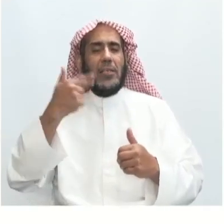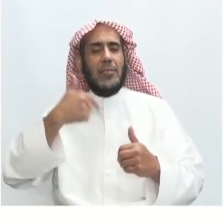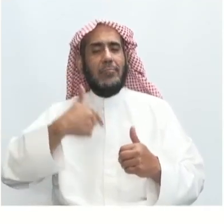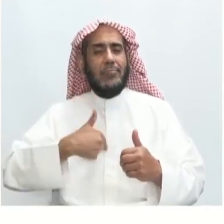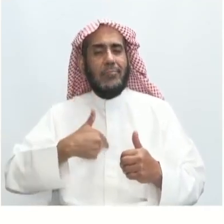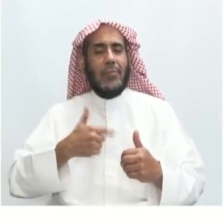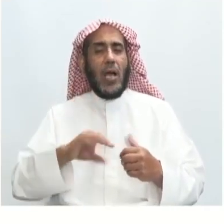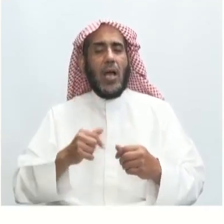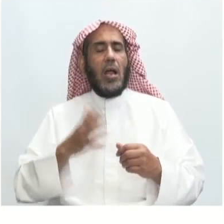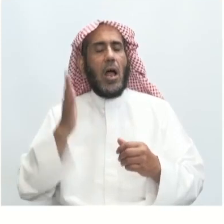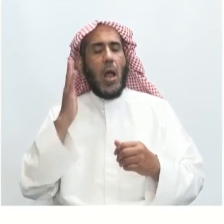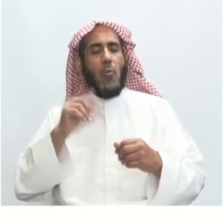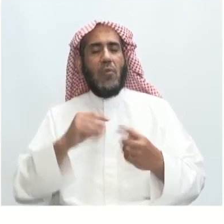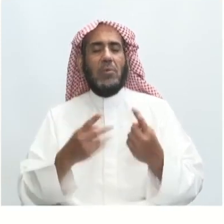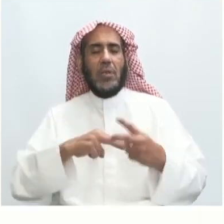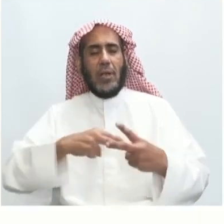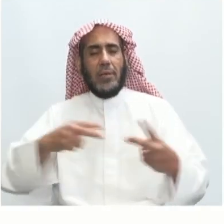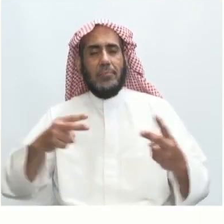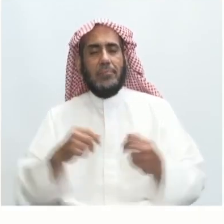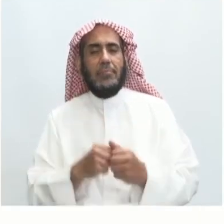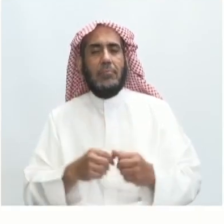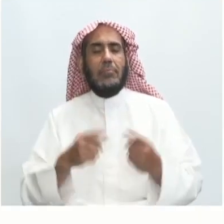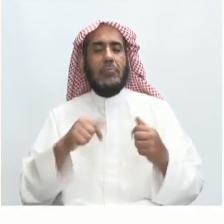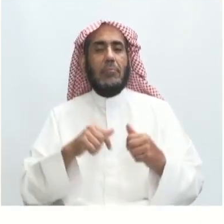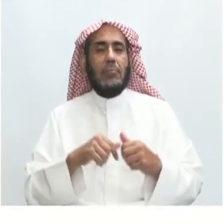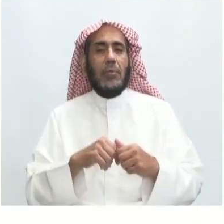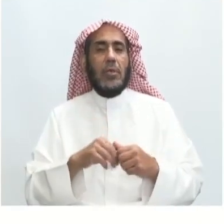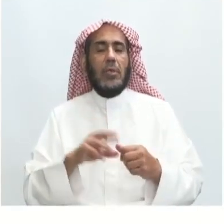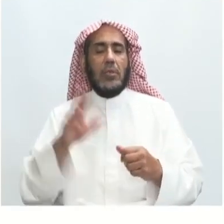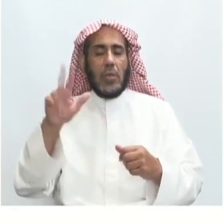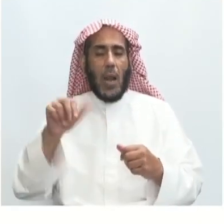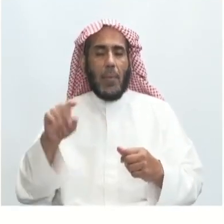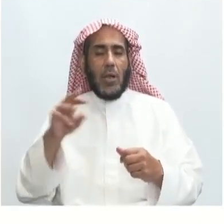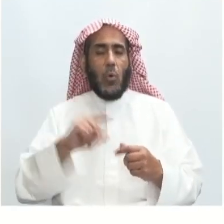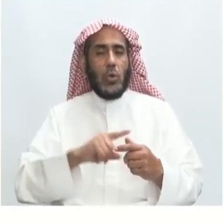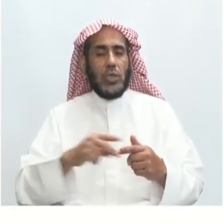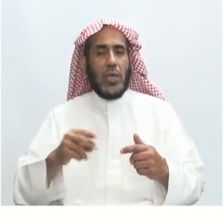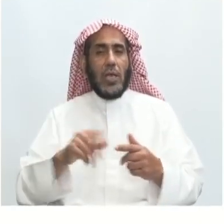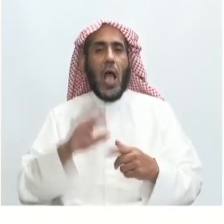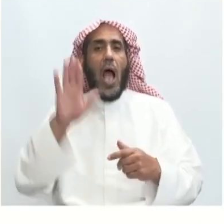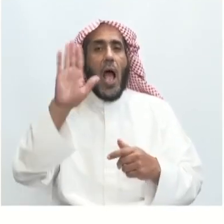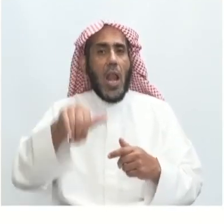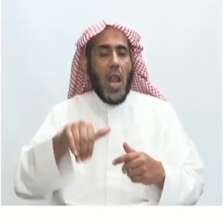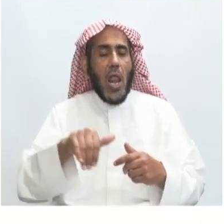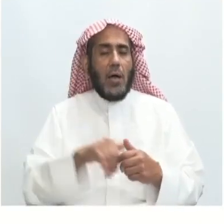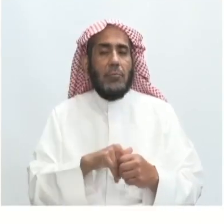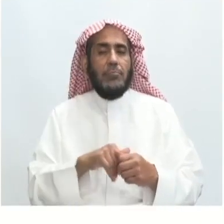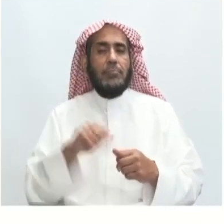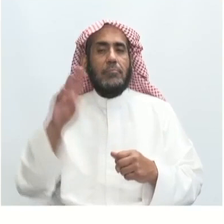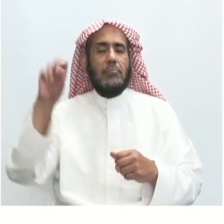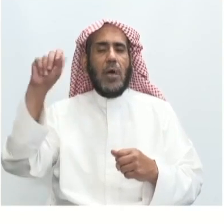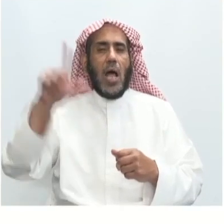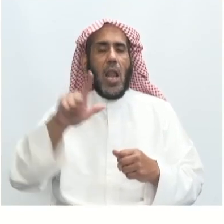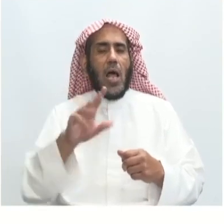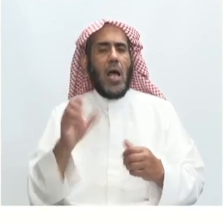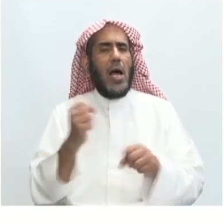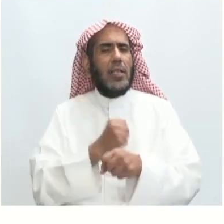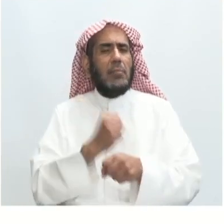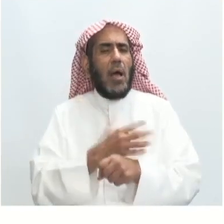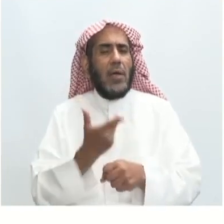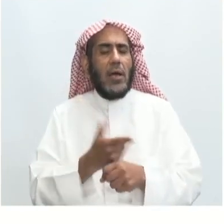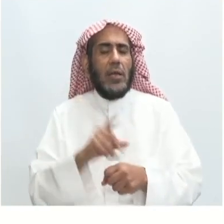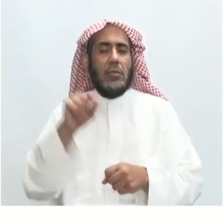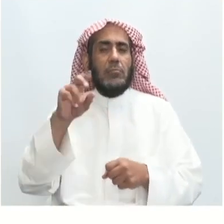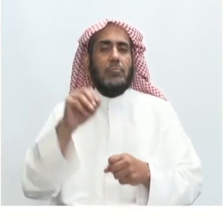انام في مزرعه الى اخره هنا ايضا طلبي هنا نوع الانشاء طلبي هل اداه ماذا